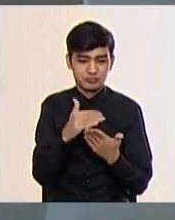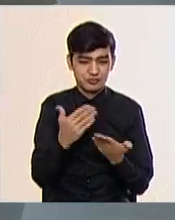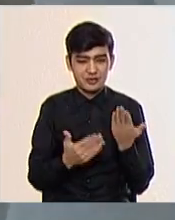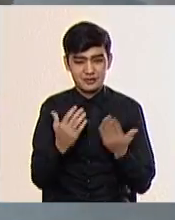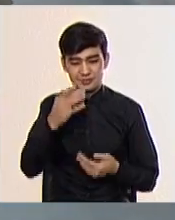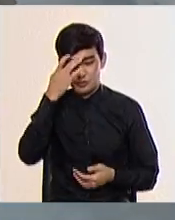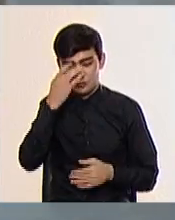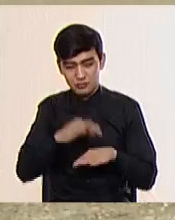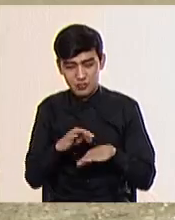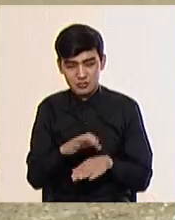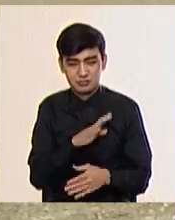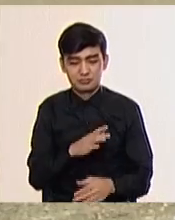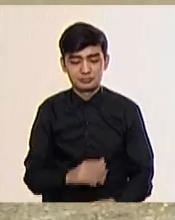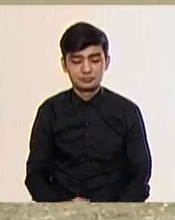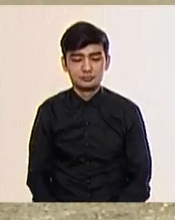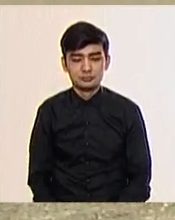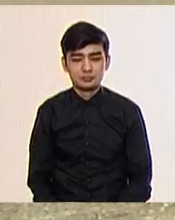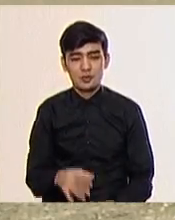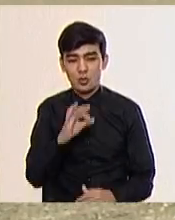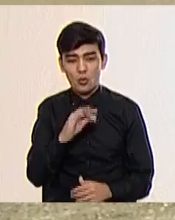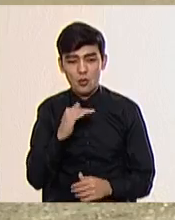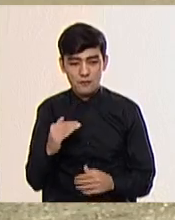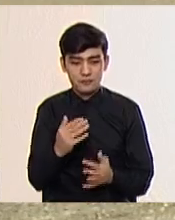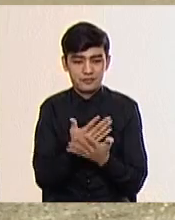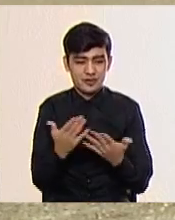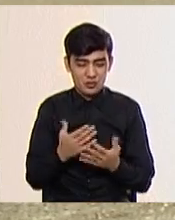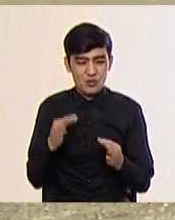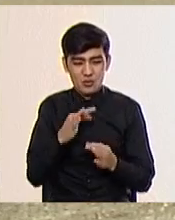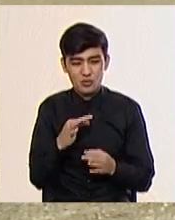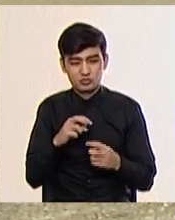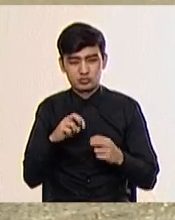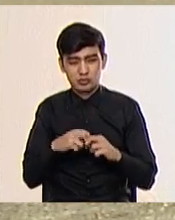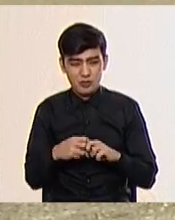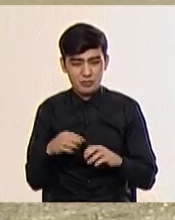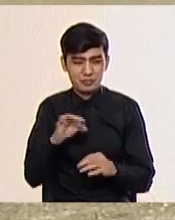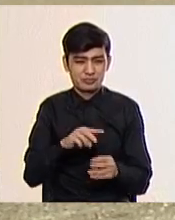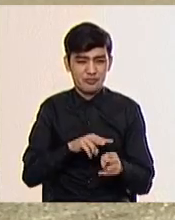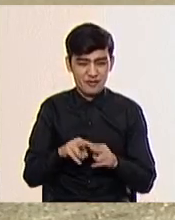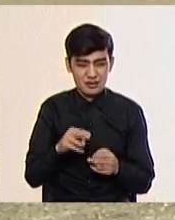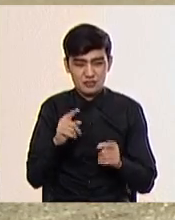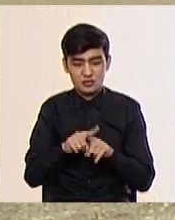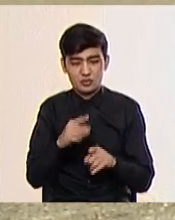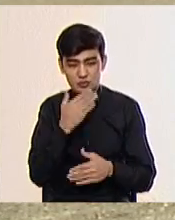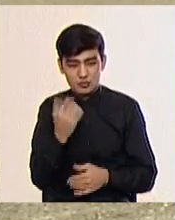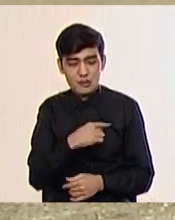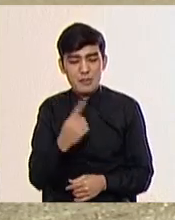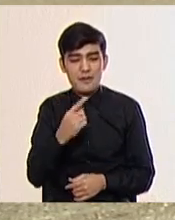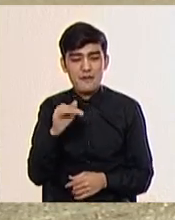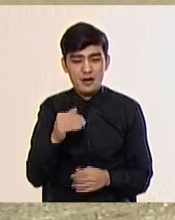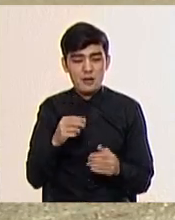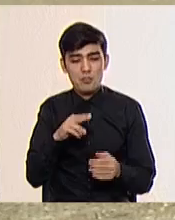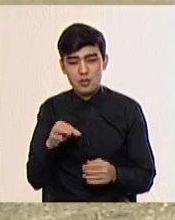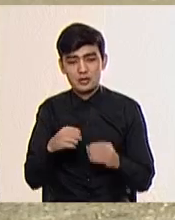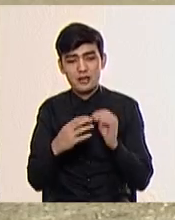и головная боль. Официально никаких реакций либо осложнений мы с 1 февраля по